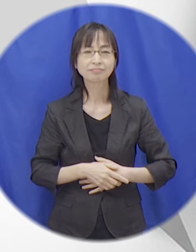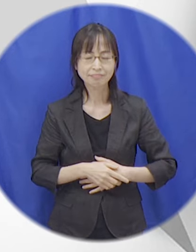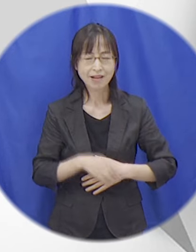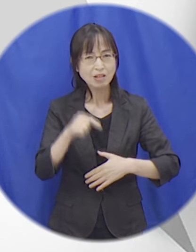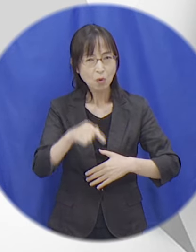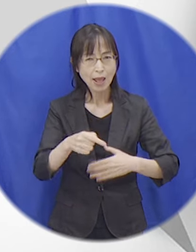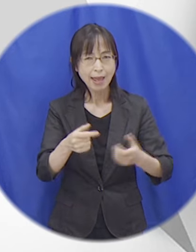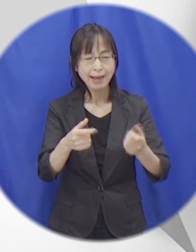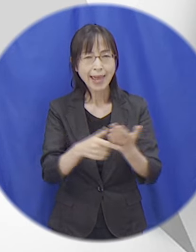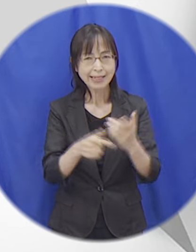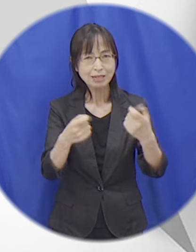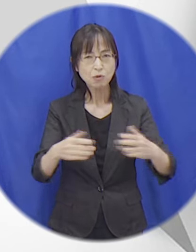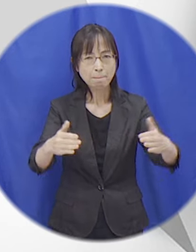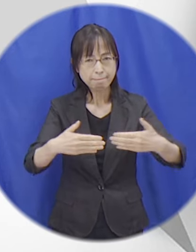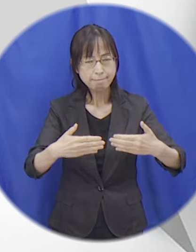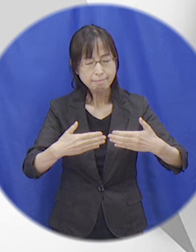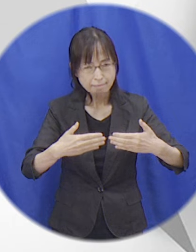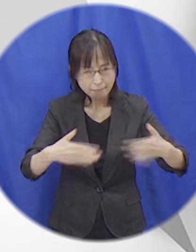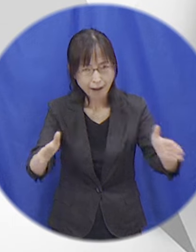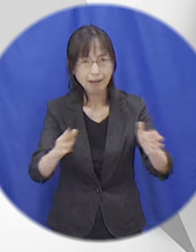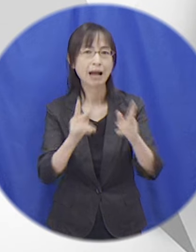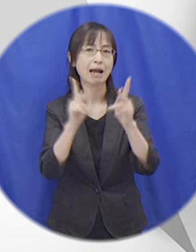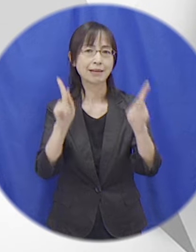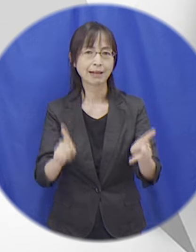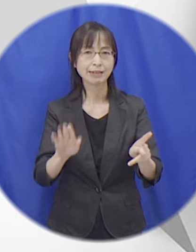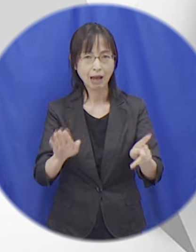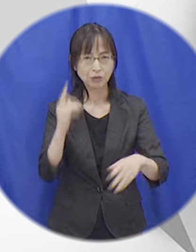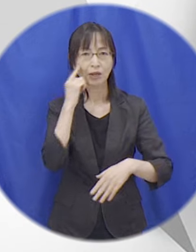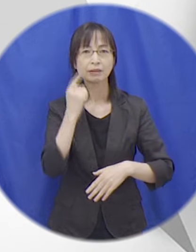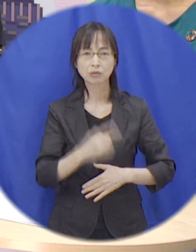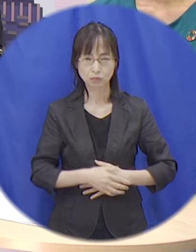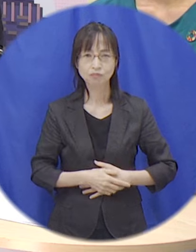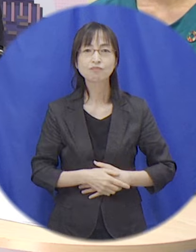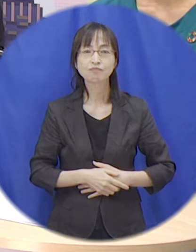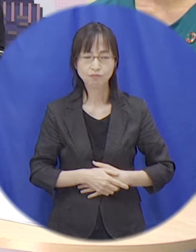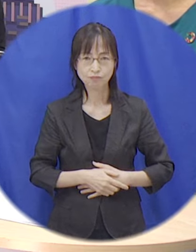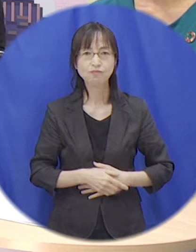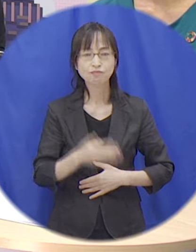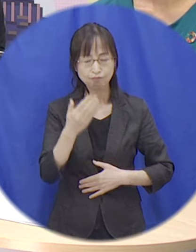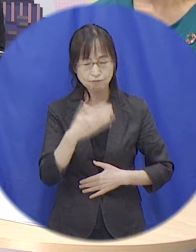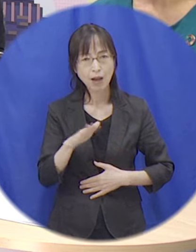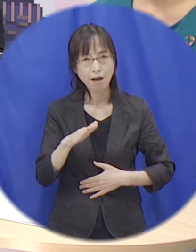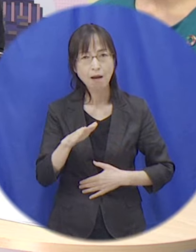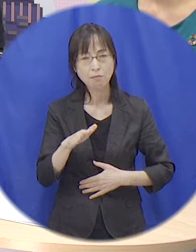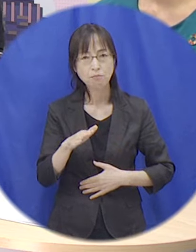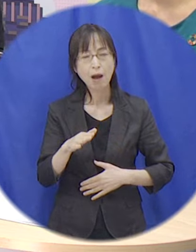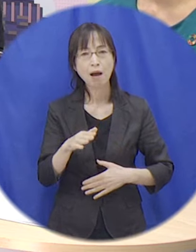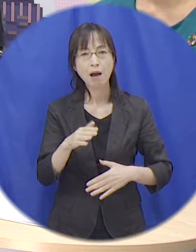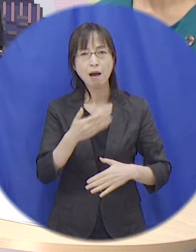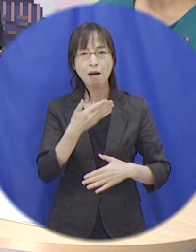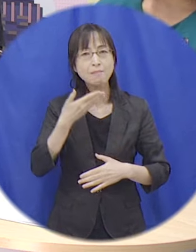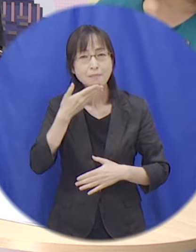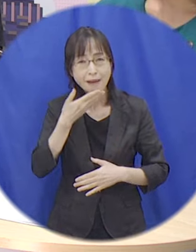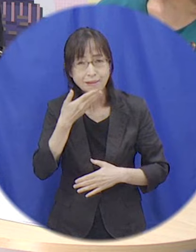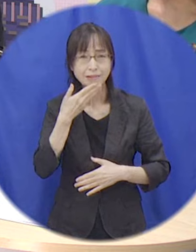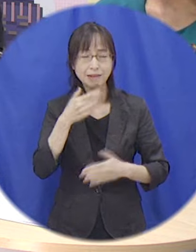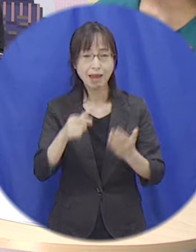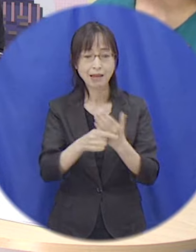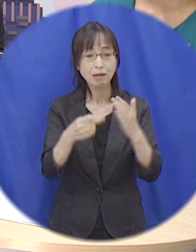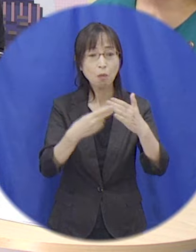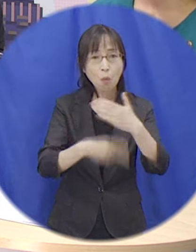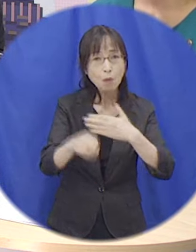脱却が大きな課題と考えています。 はい、ある側面ではこう便利で、駅から出なくてもこ